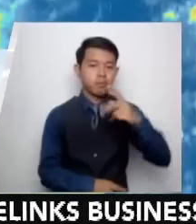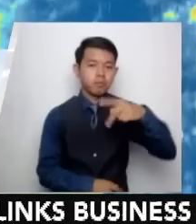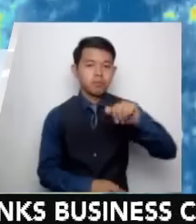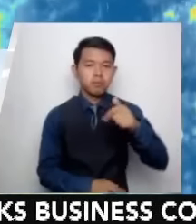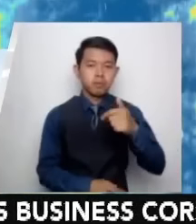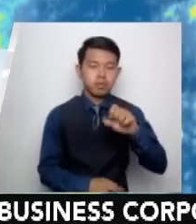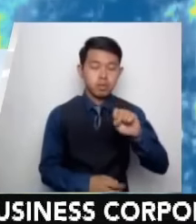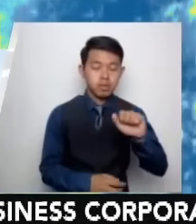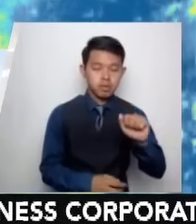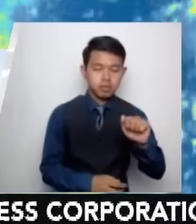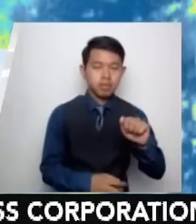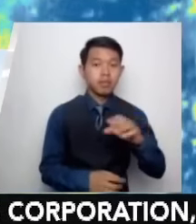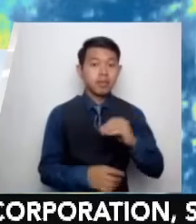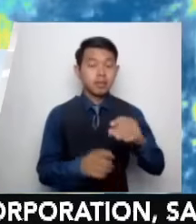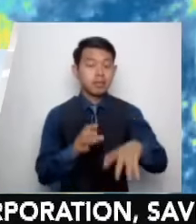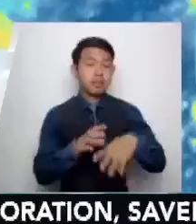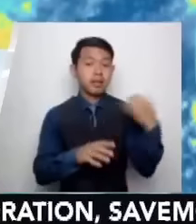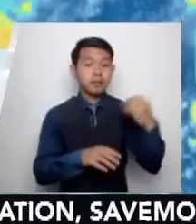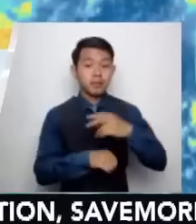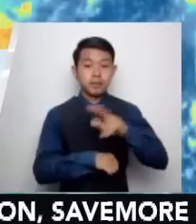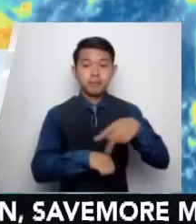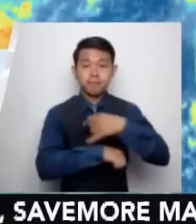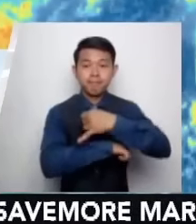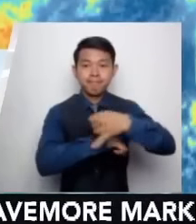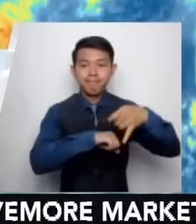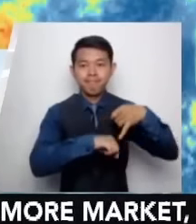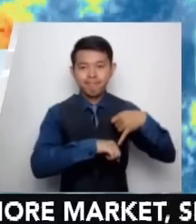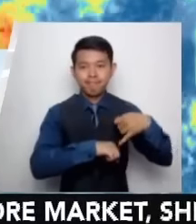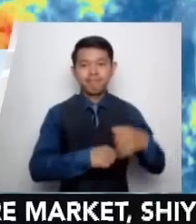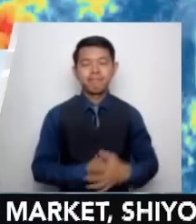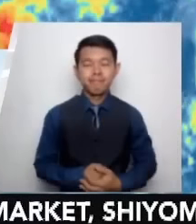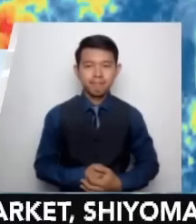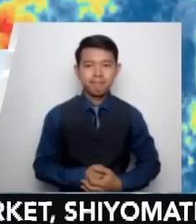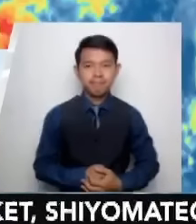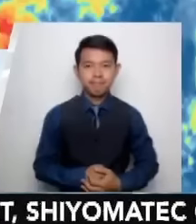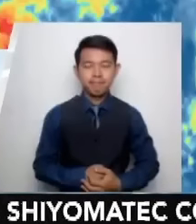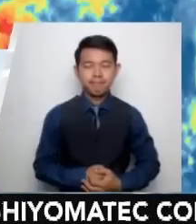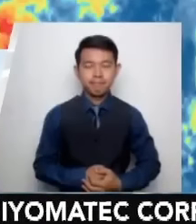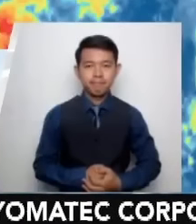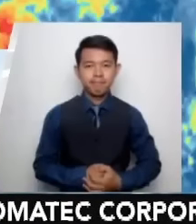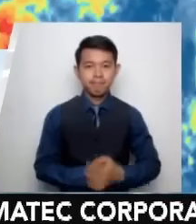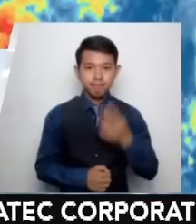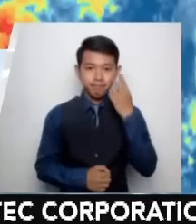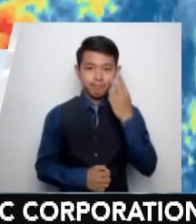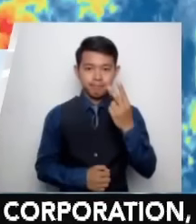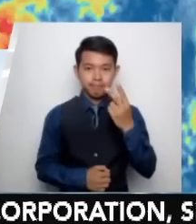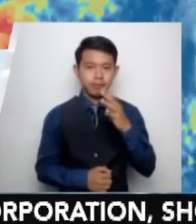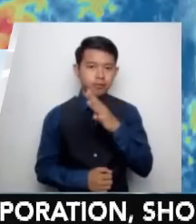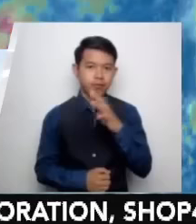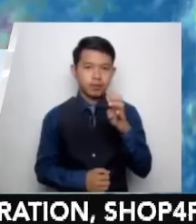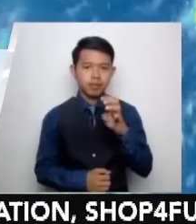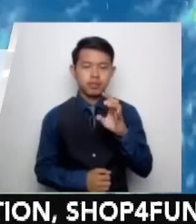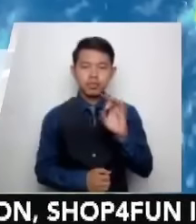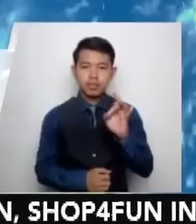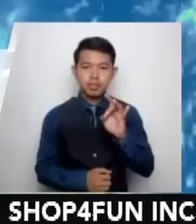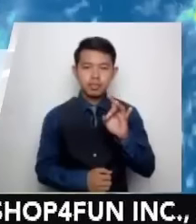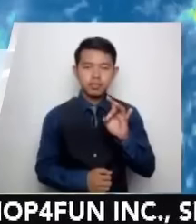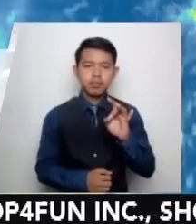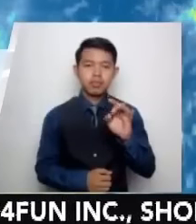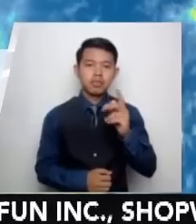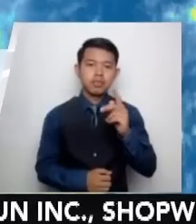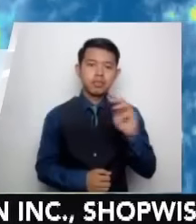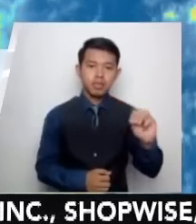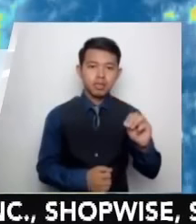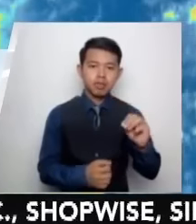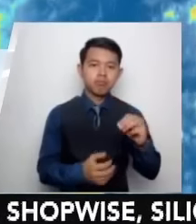sa Philippine Area of Responsibility. Namataan po yan, 480 kilometers hilaga ng Itbayat, Batanes. Wala na rin pong